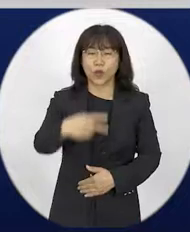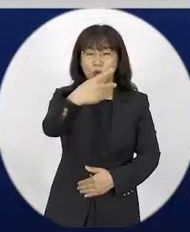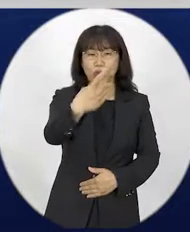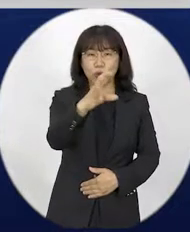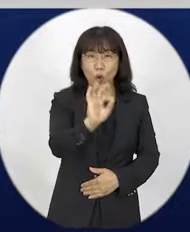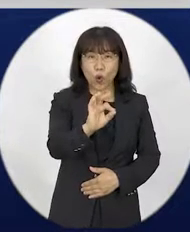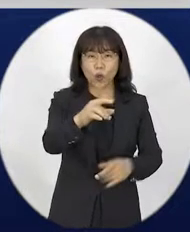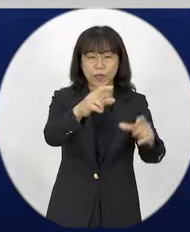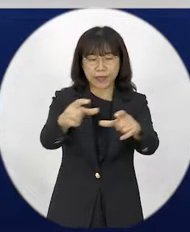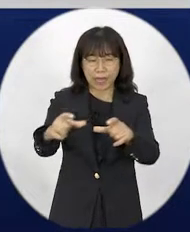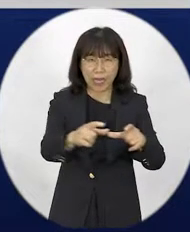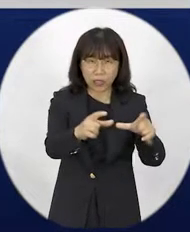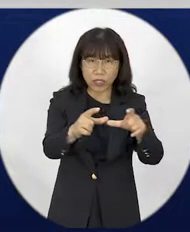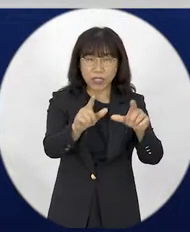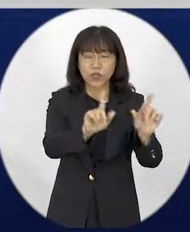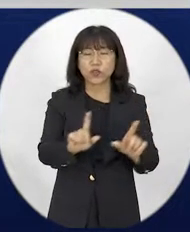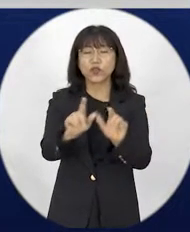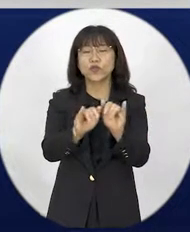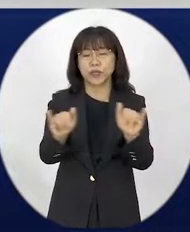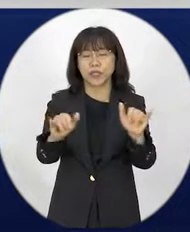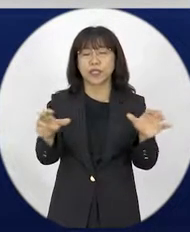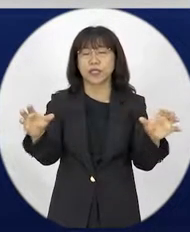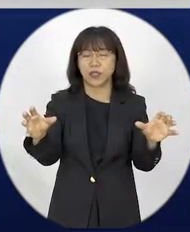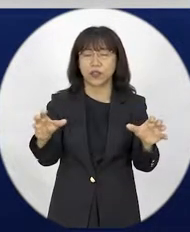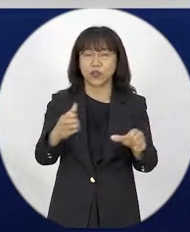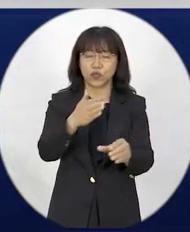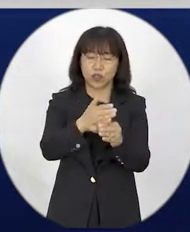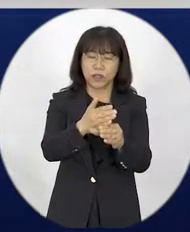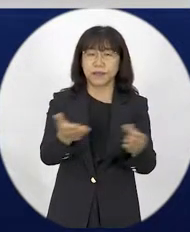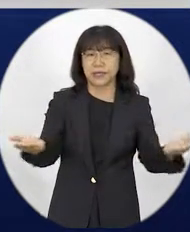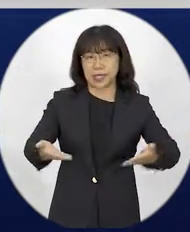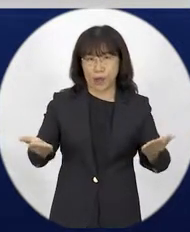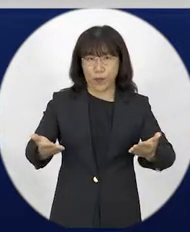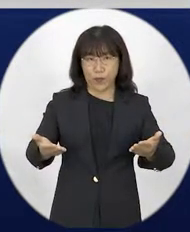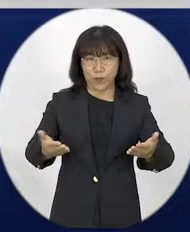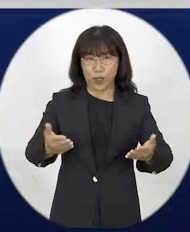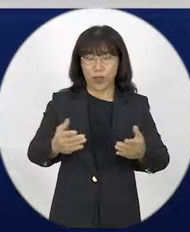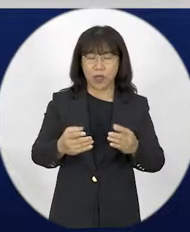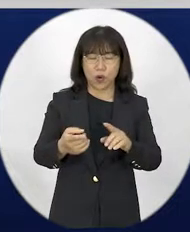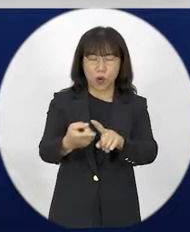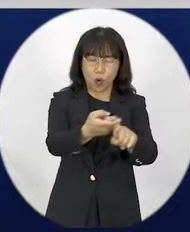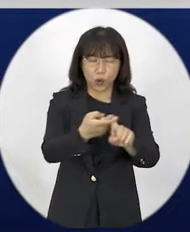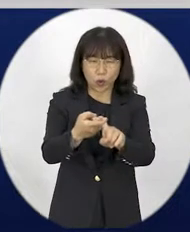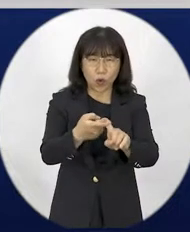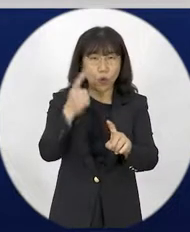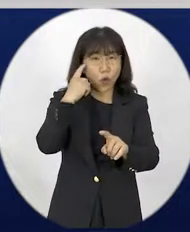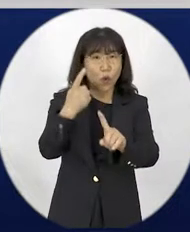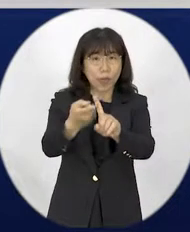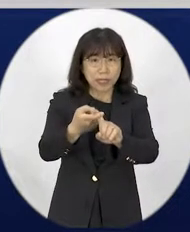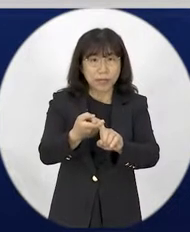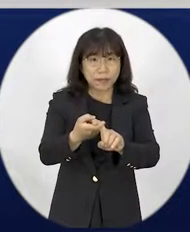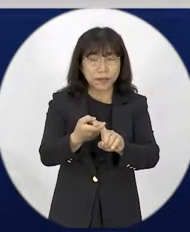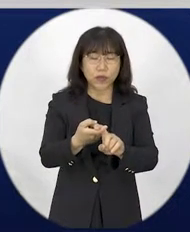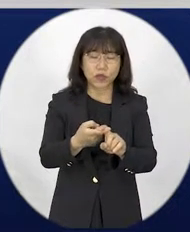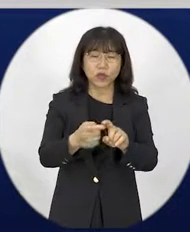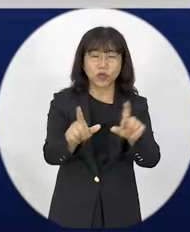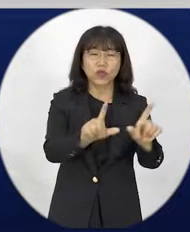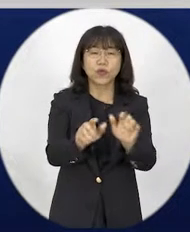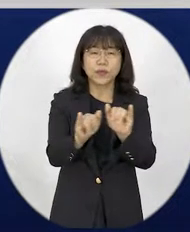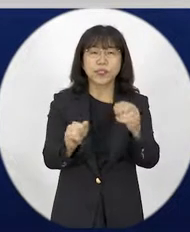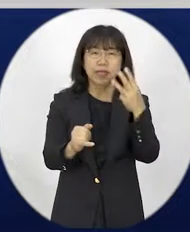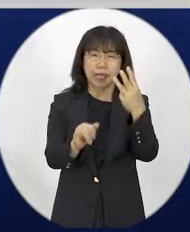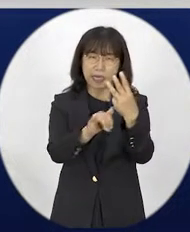동 다니 주민 모임 형성 사업은 동 을 중심으로 공통의 관심사를 가진 주민 설명 이상이 모여